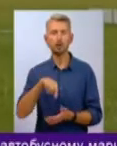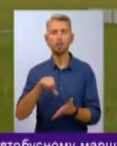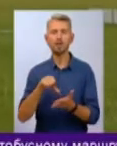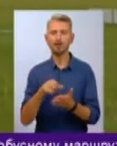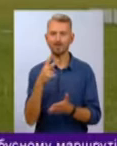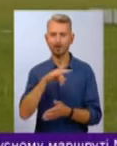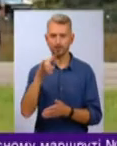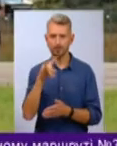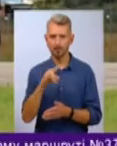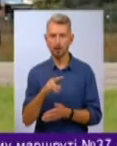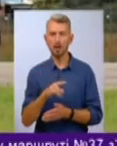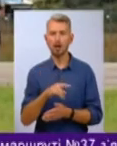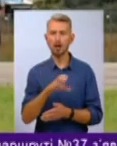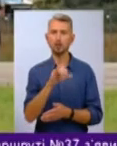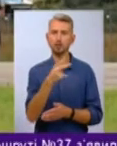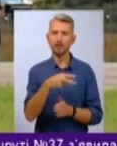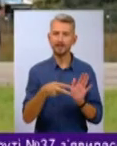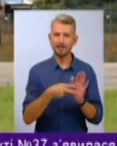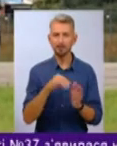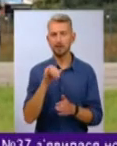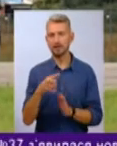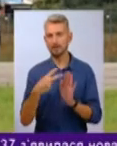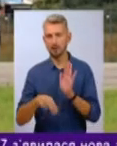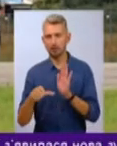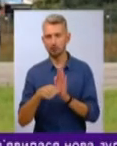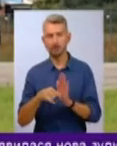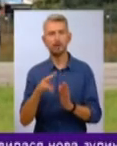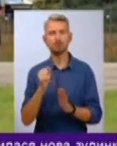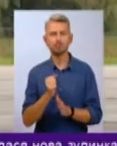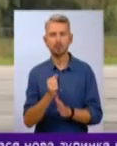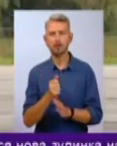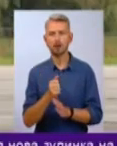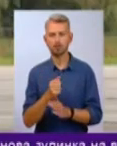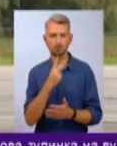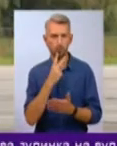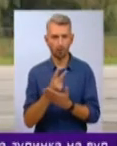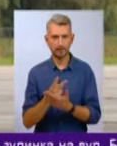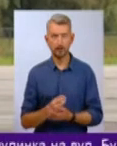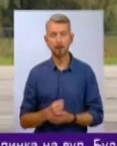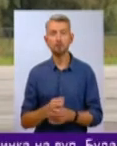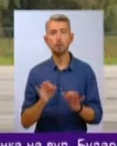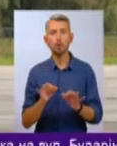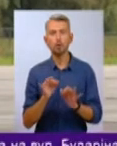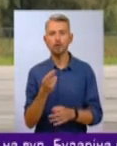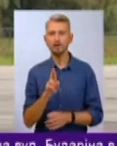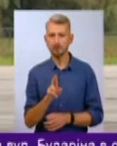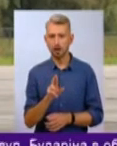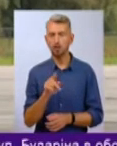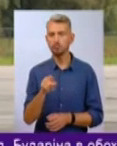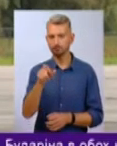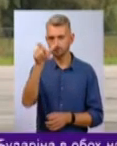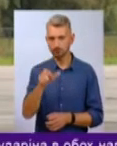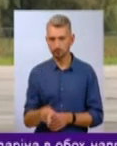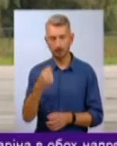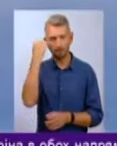та військово-транспортний літак Іл-76 на статичному та динамічному показах. До слова, для Олександра Оксанченка перемога